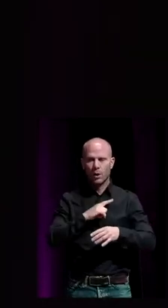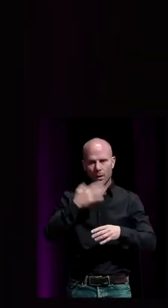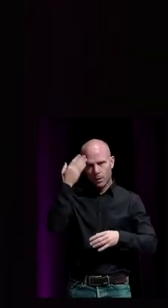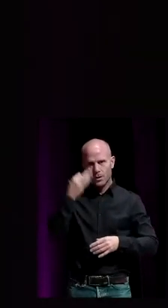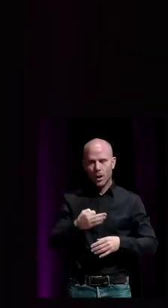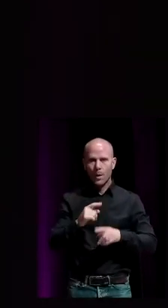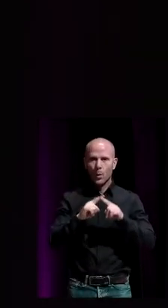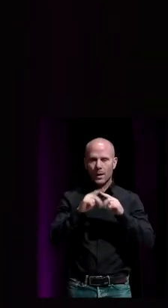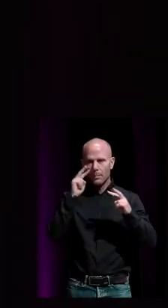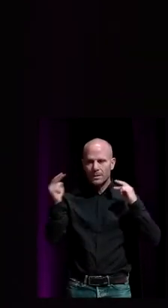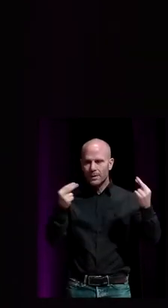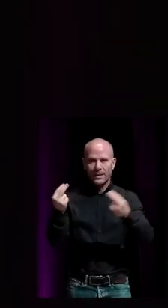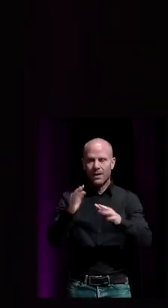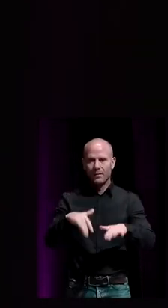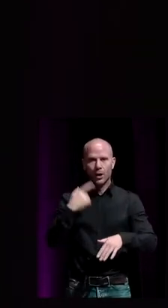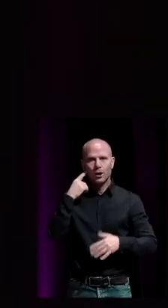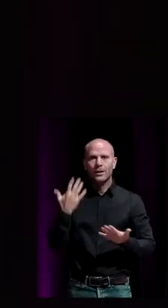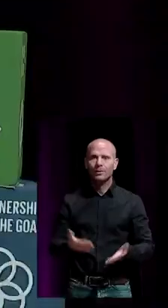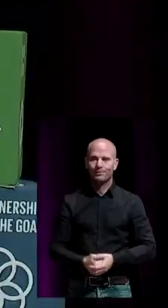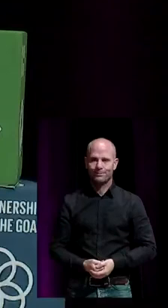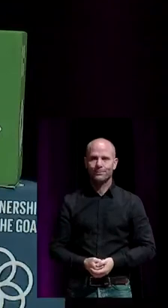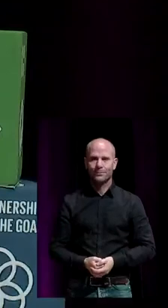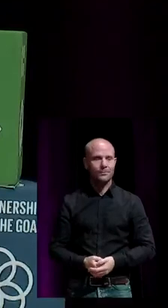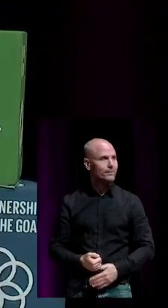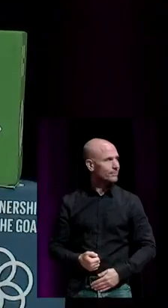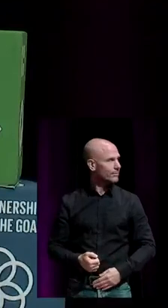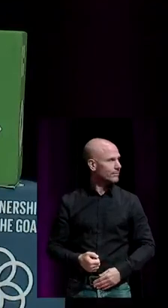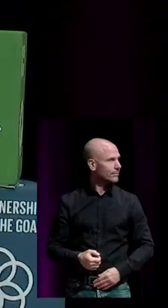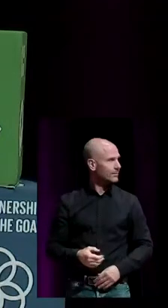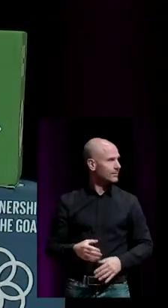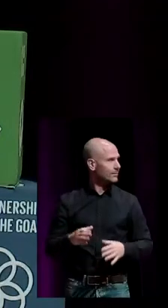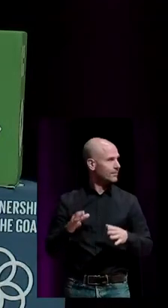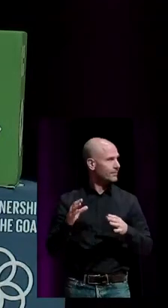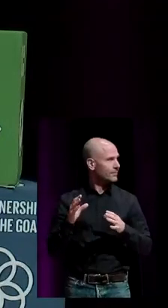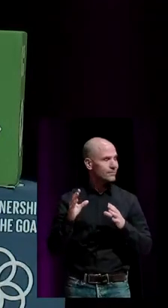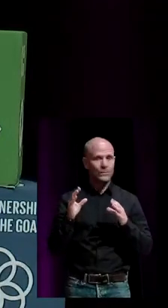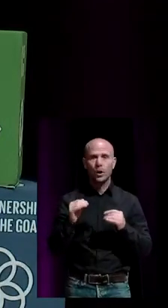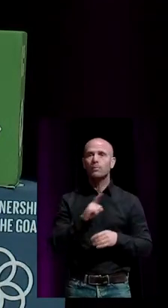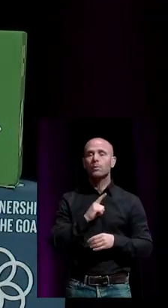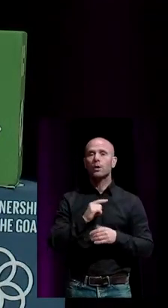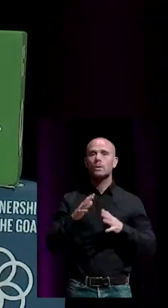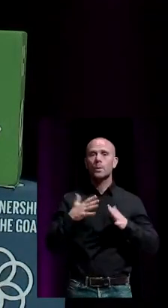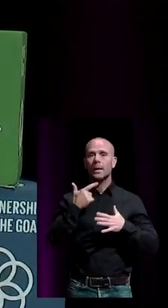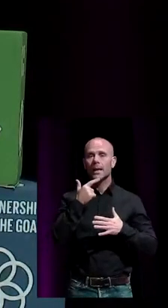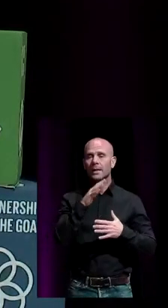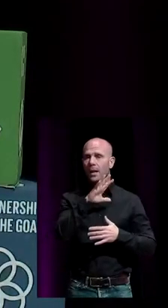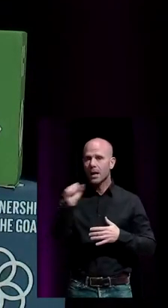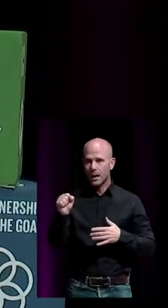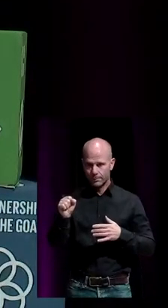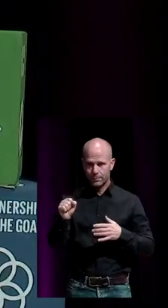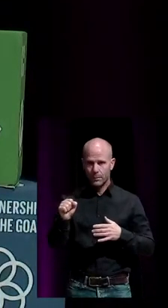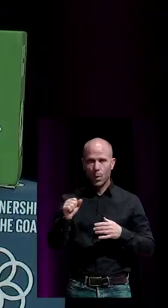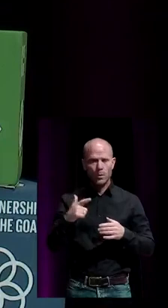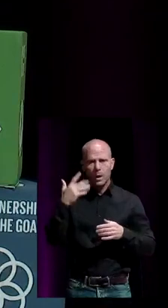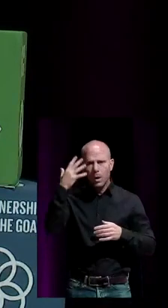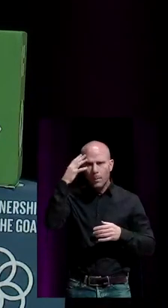och olika perspektiv. Ja, varmt tack till alla. Och låt oss komma ihåg att